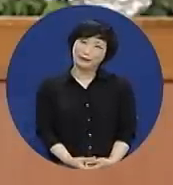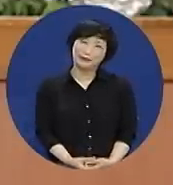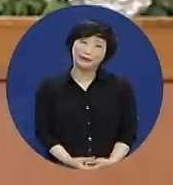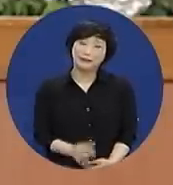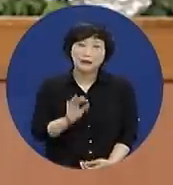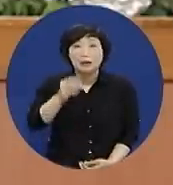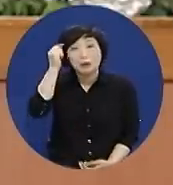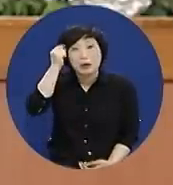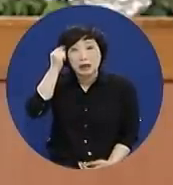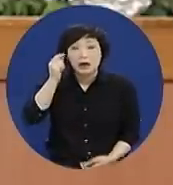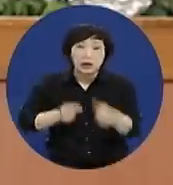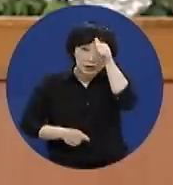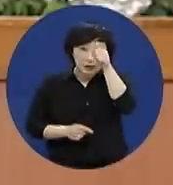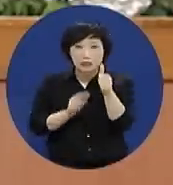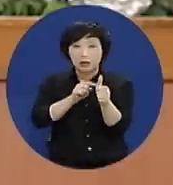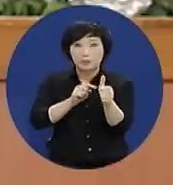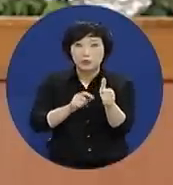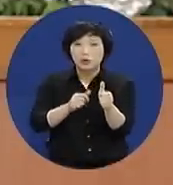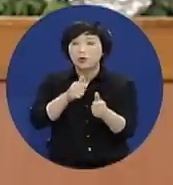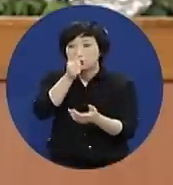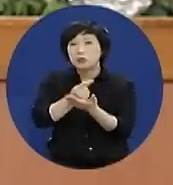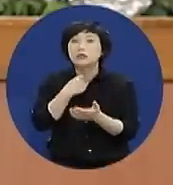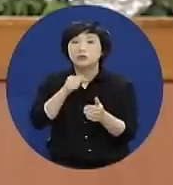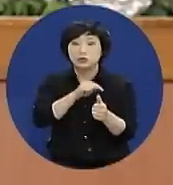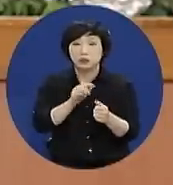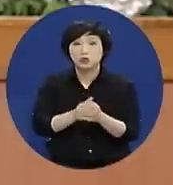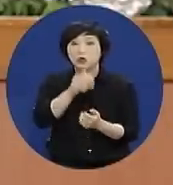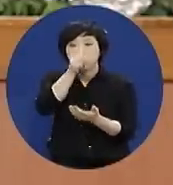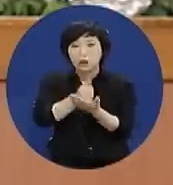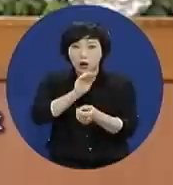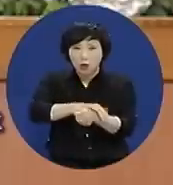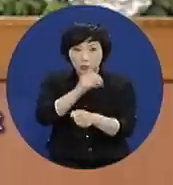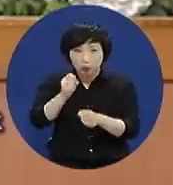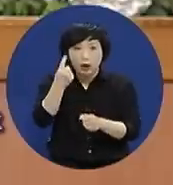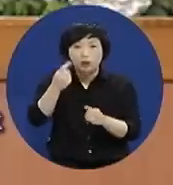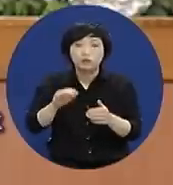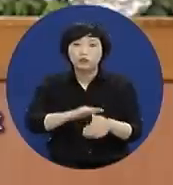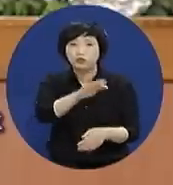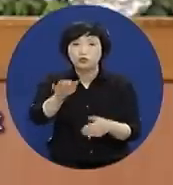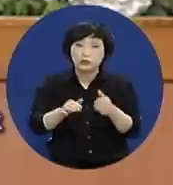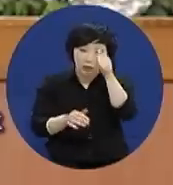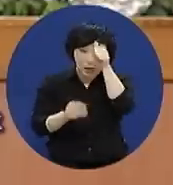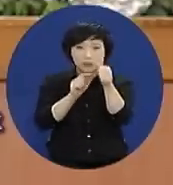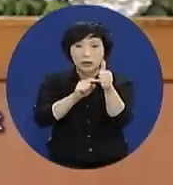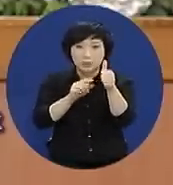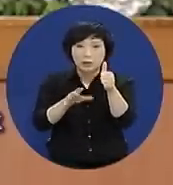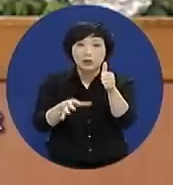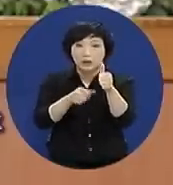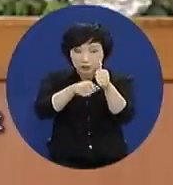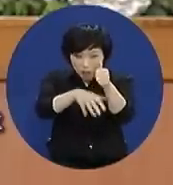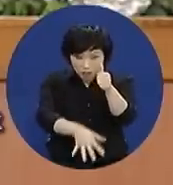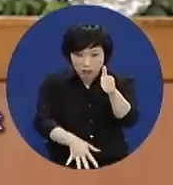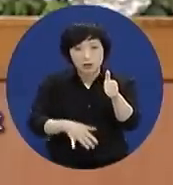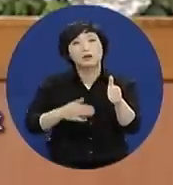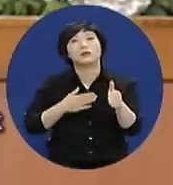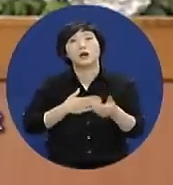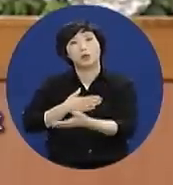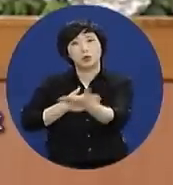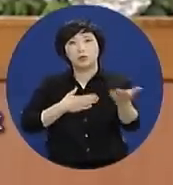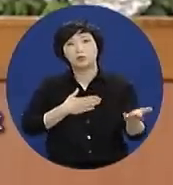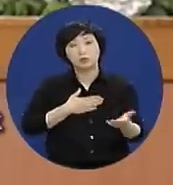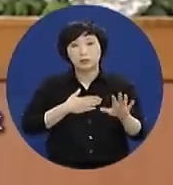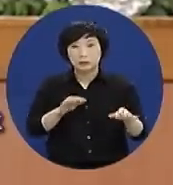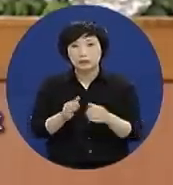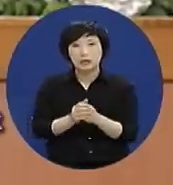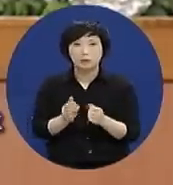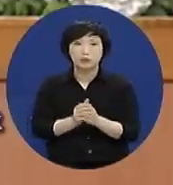エヴァが犯した在と罪の故に私たちはその中で生まれたのでその血筋を引いた子孫な